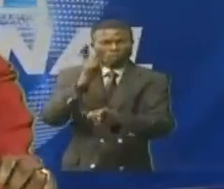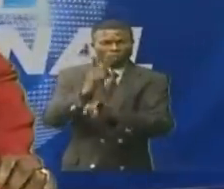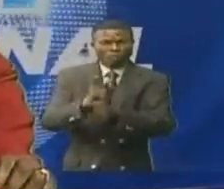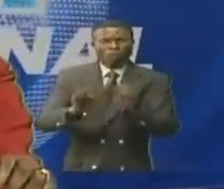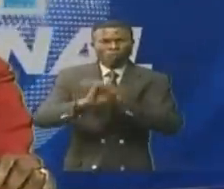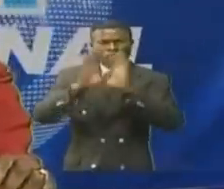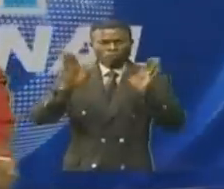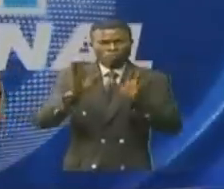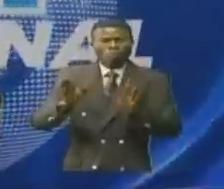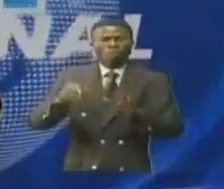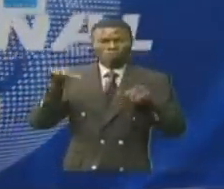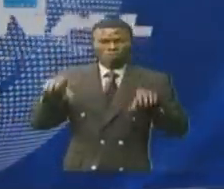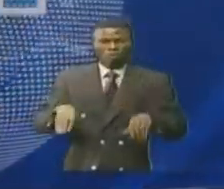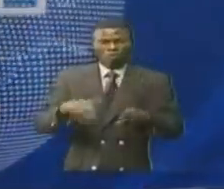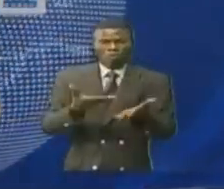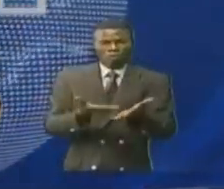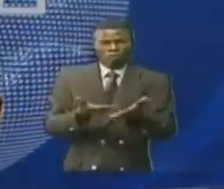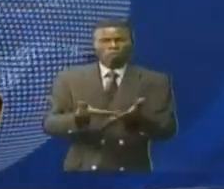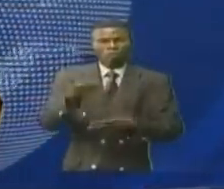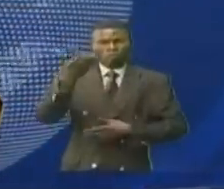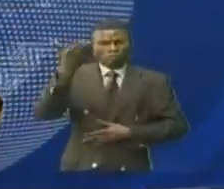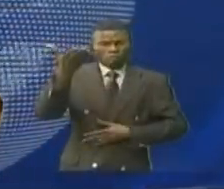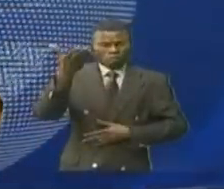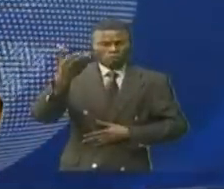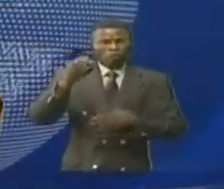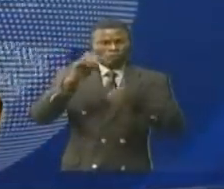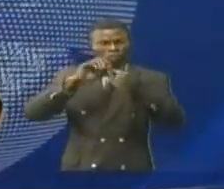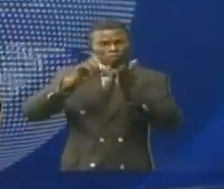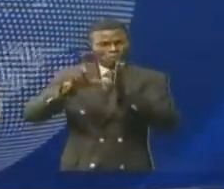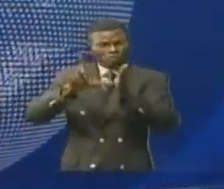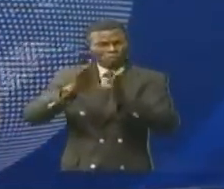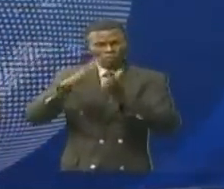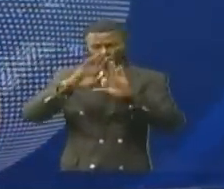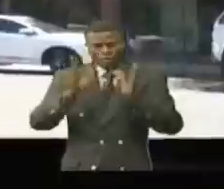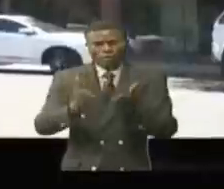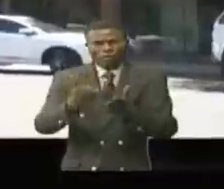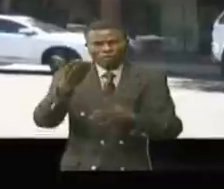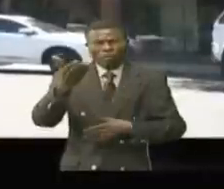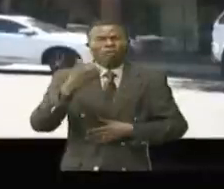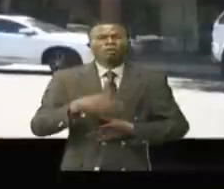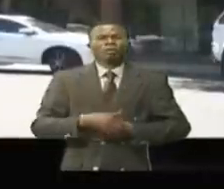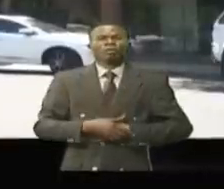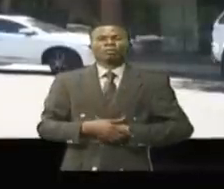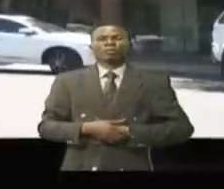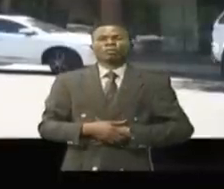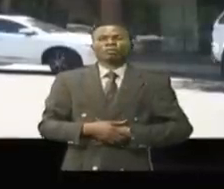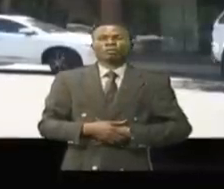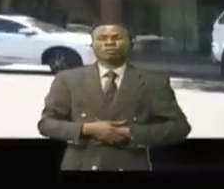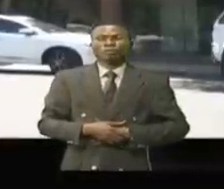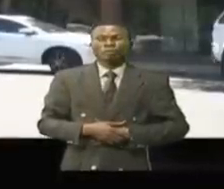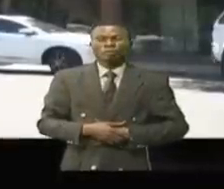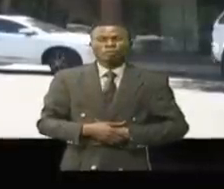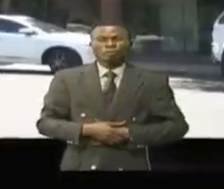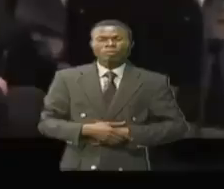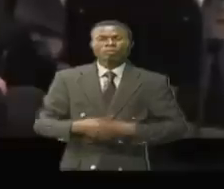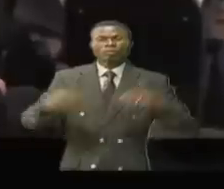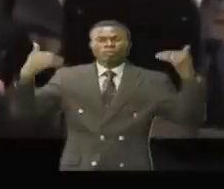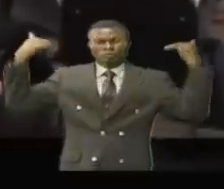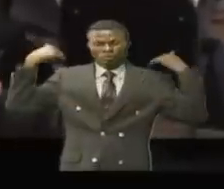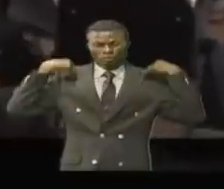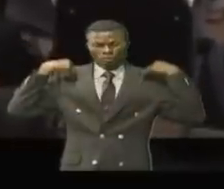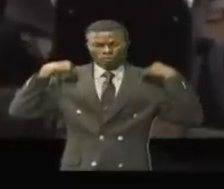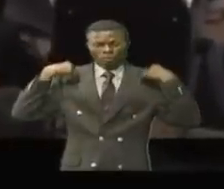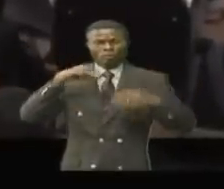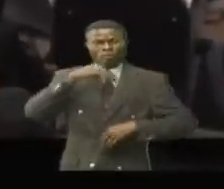dans la région des Grands Lacs. Tétis Samba et Jires Tofunje. À la tête d'une mission d'observation